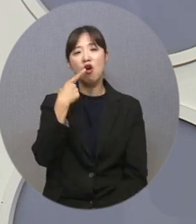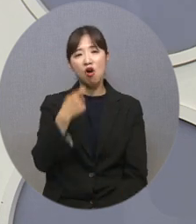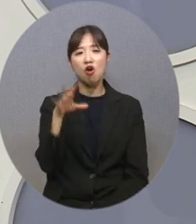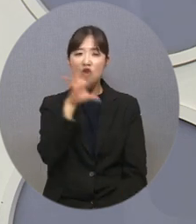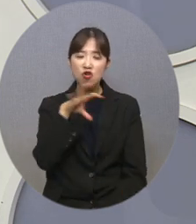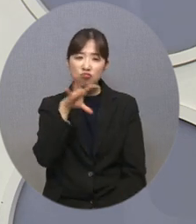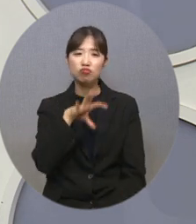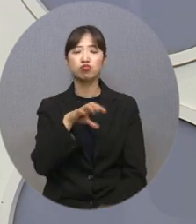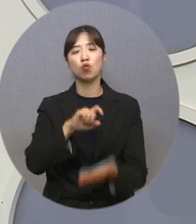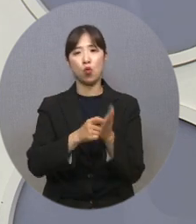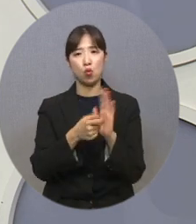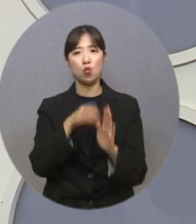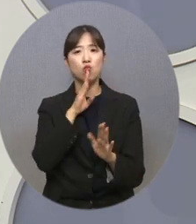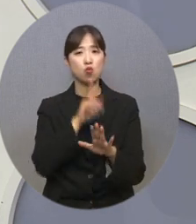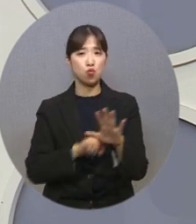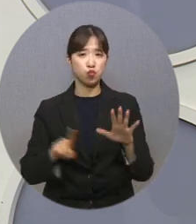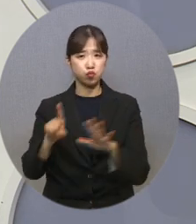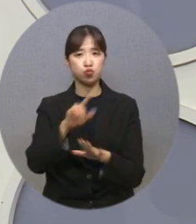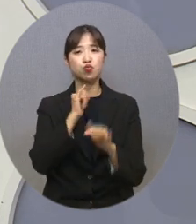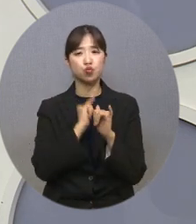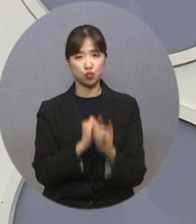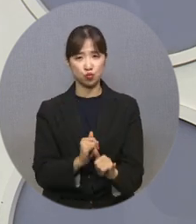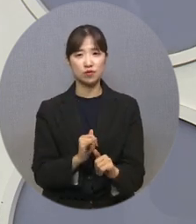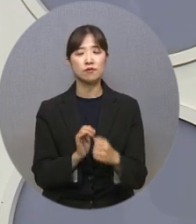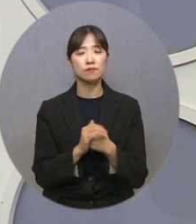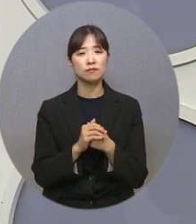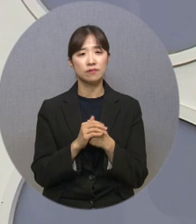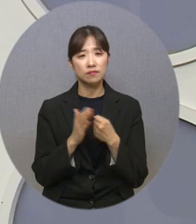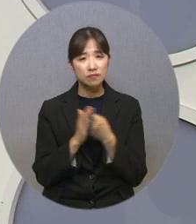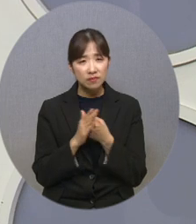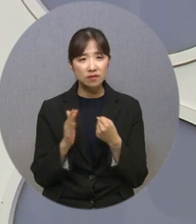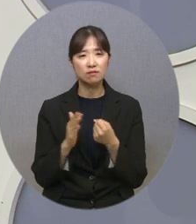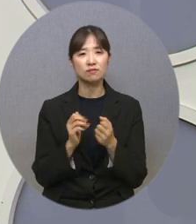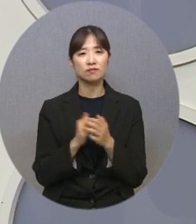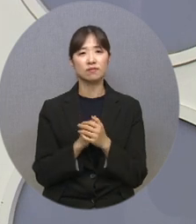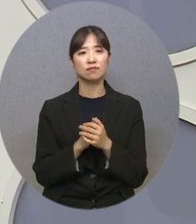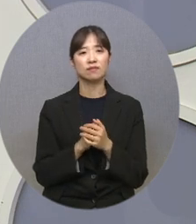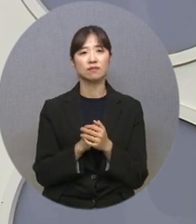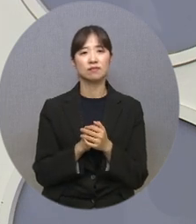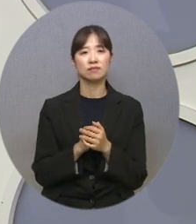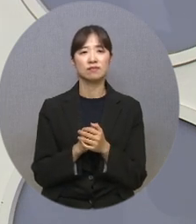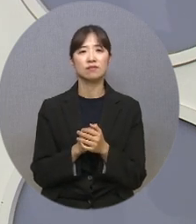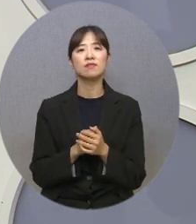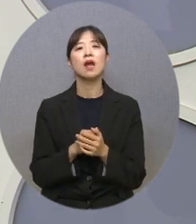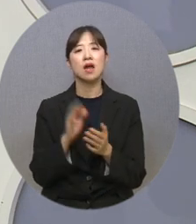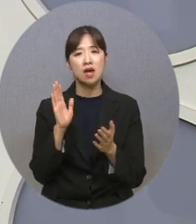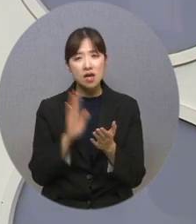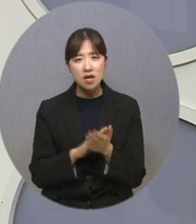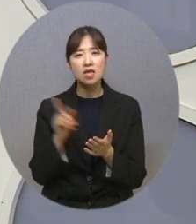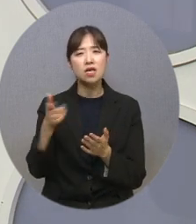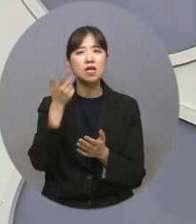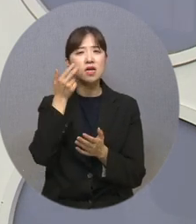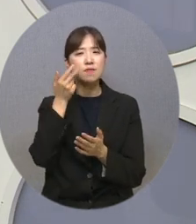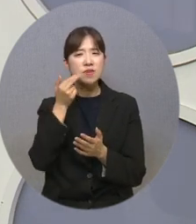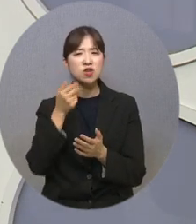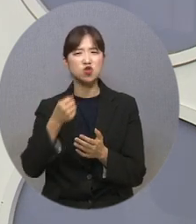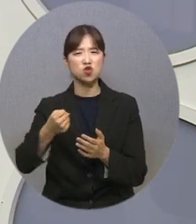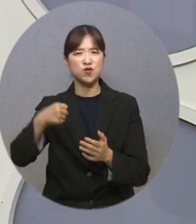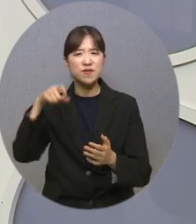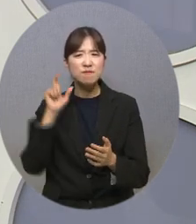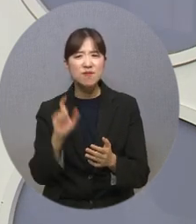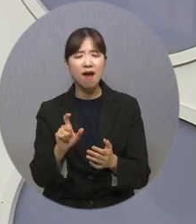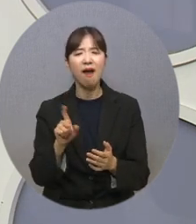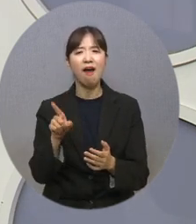정도로 뛰어난 분이에요. 네. 그래서 이분이 미국이 강대국 된